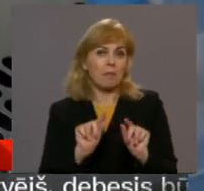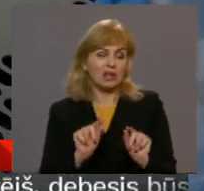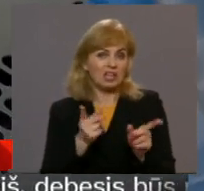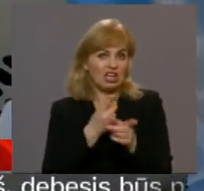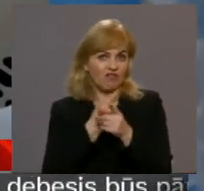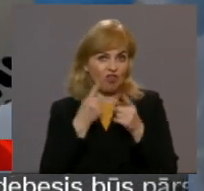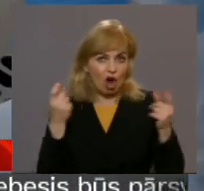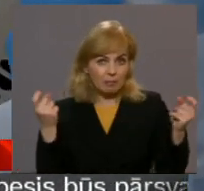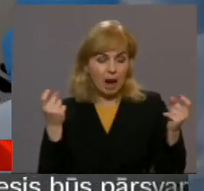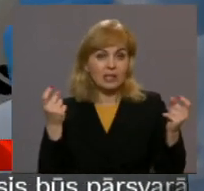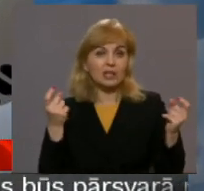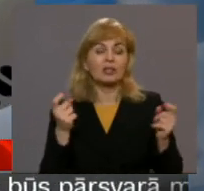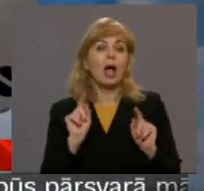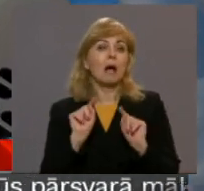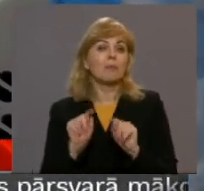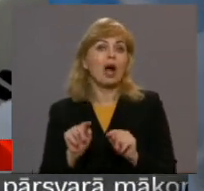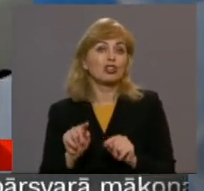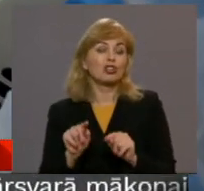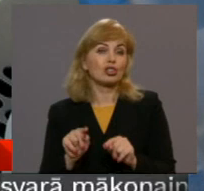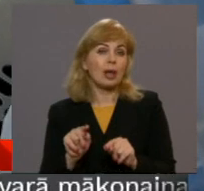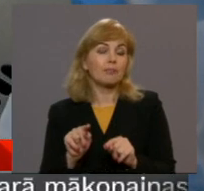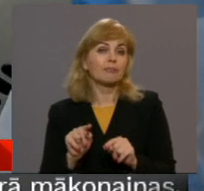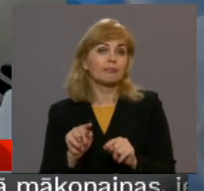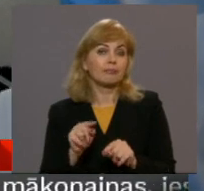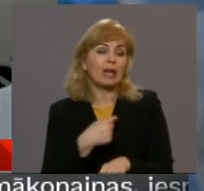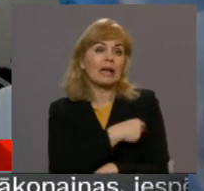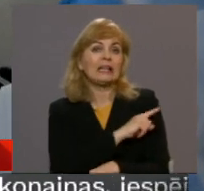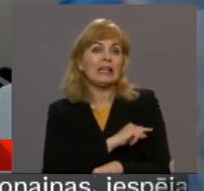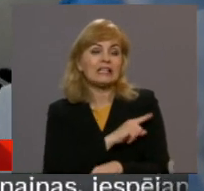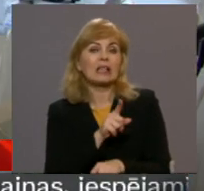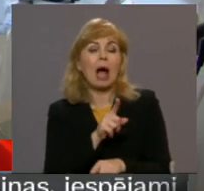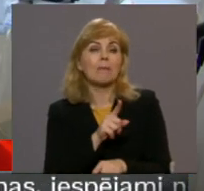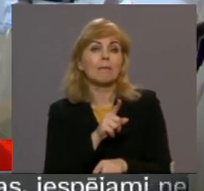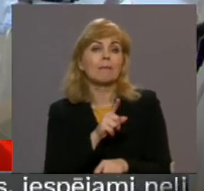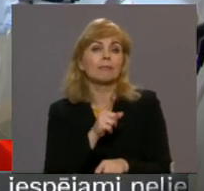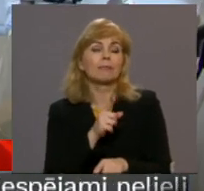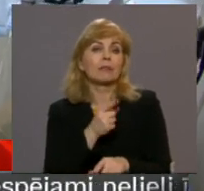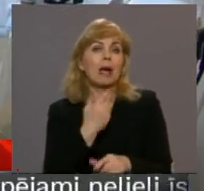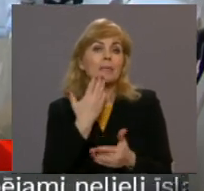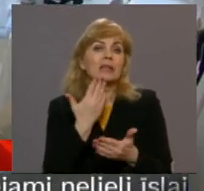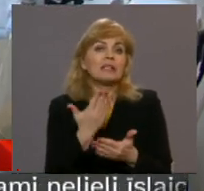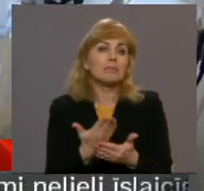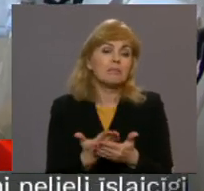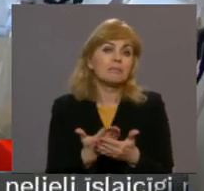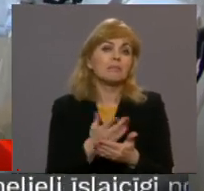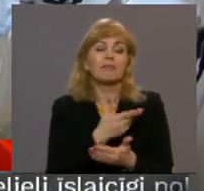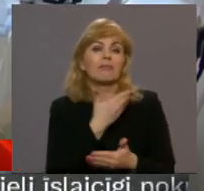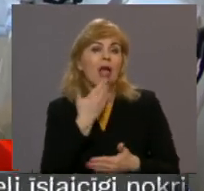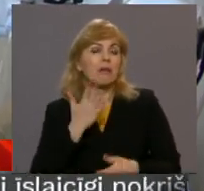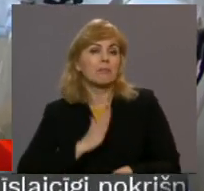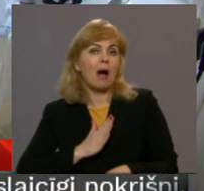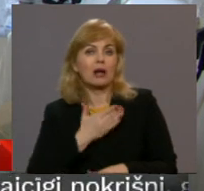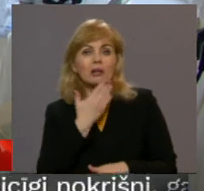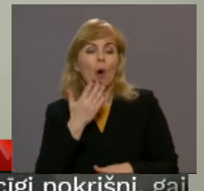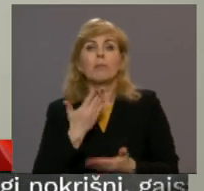informācijas, arī par šīm te klīniskajām izpausmēm. Katrā gadījumā nav arī tā, ka būtu kaut kas tāds,